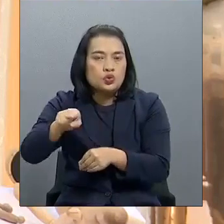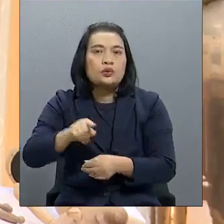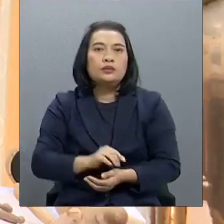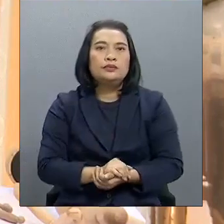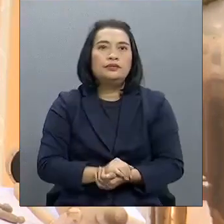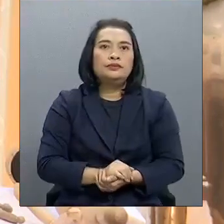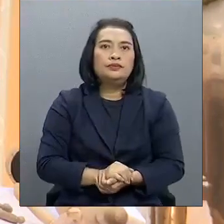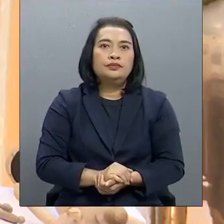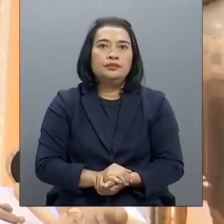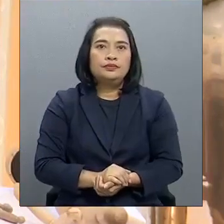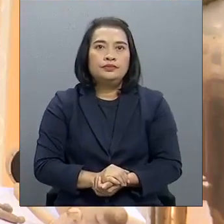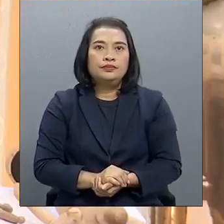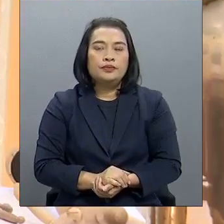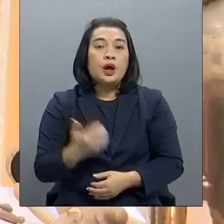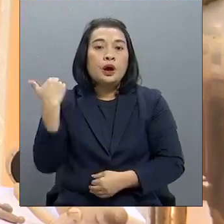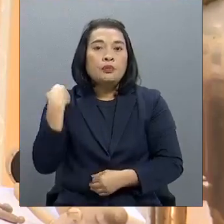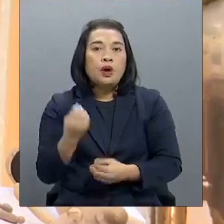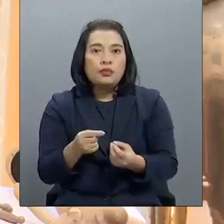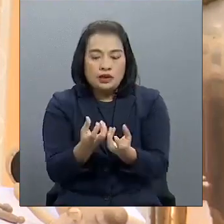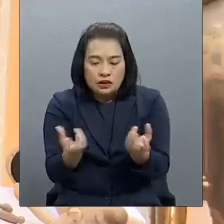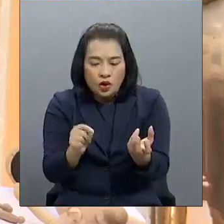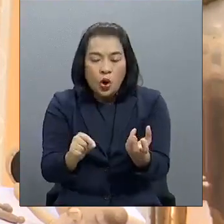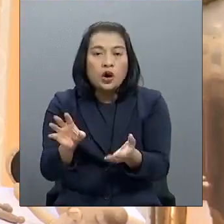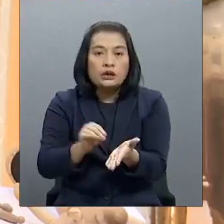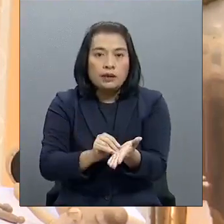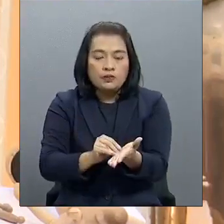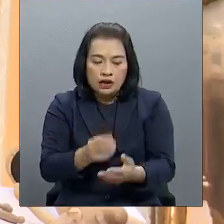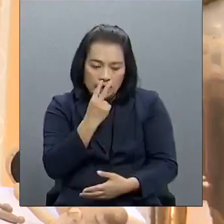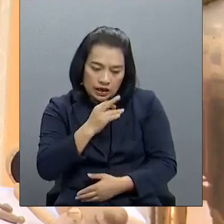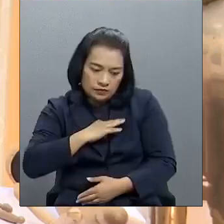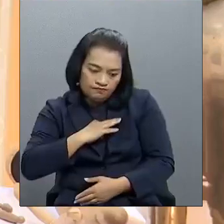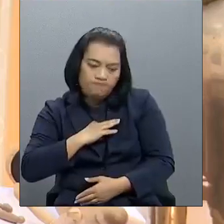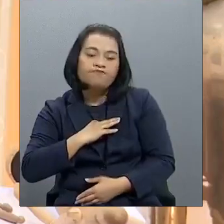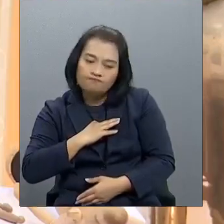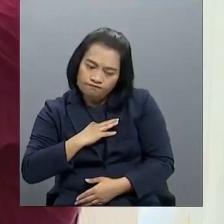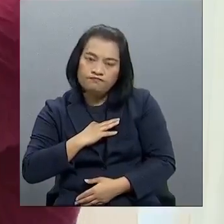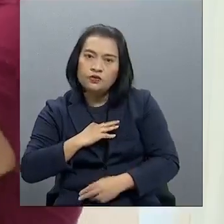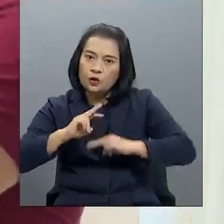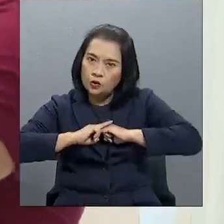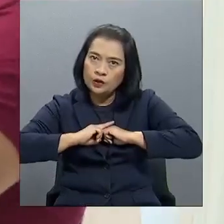ก็ให้พอมีผลงานเก็บไว้เนี่ยก็จะเห็นคุณค่าไงเขาก็จะเห็นคุณค่าของตัวเอง